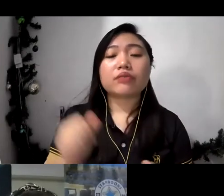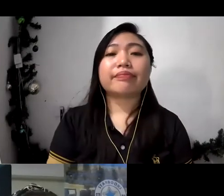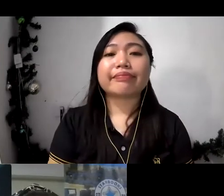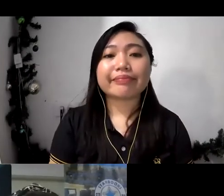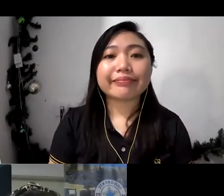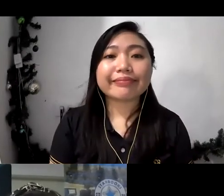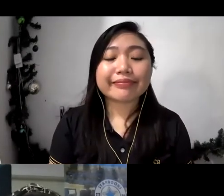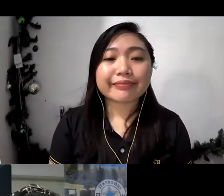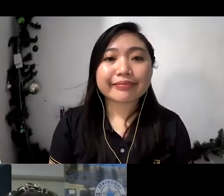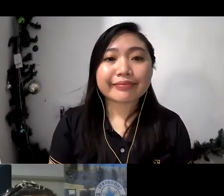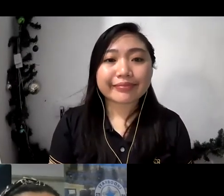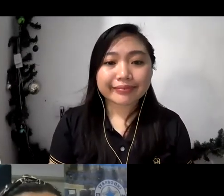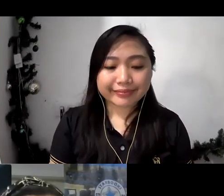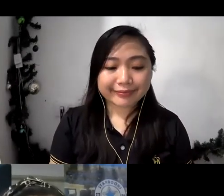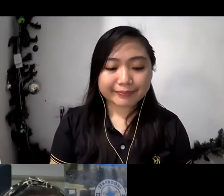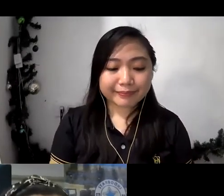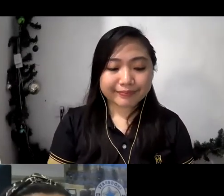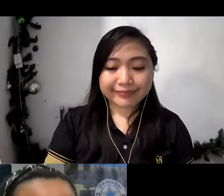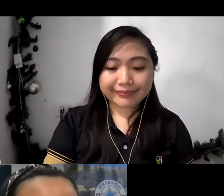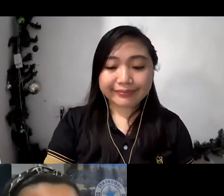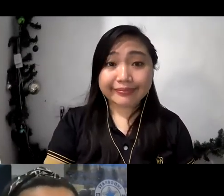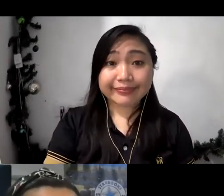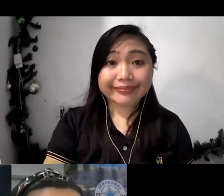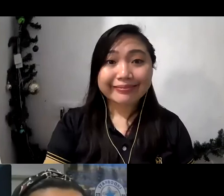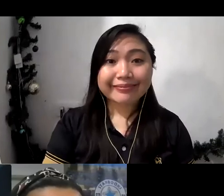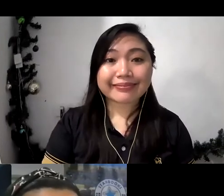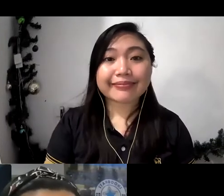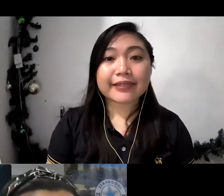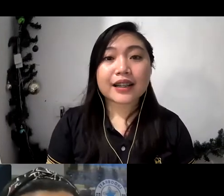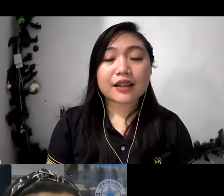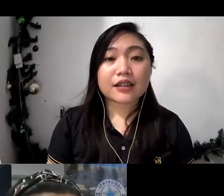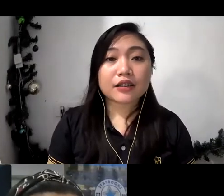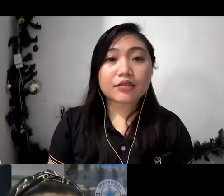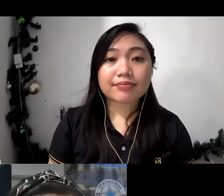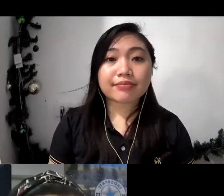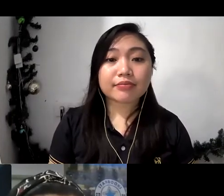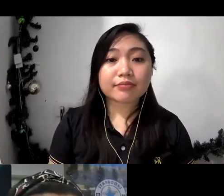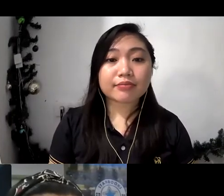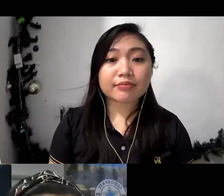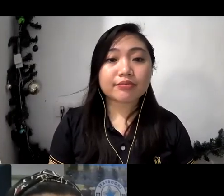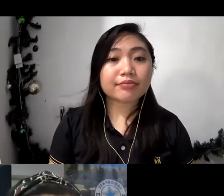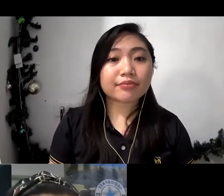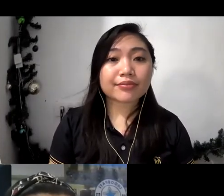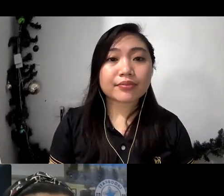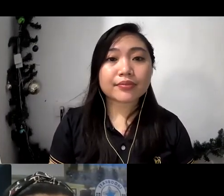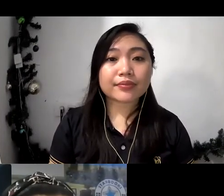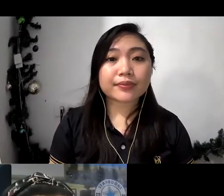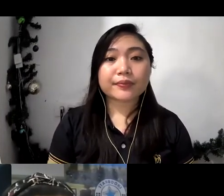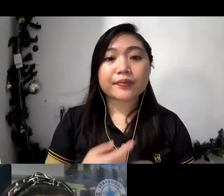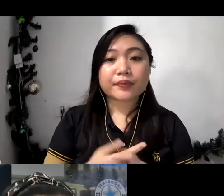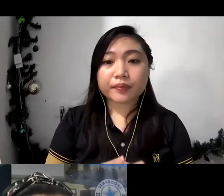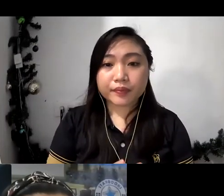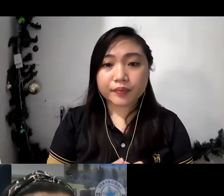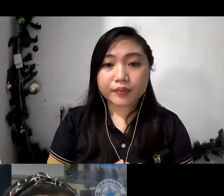Okay. So, ayan. Next, kay galing kay Sir Migo Jose.